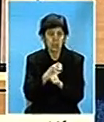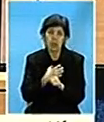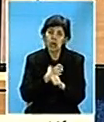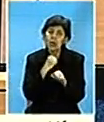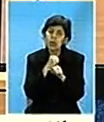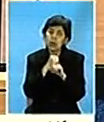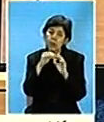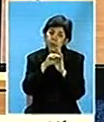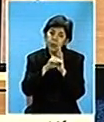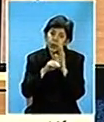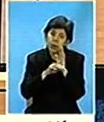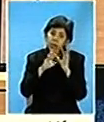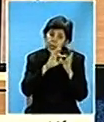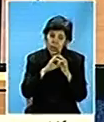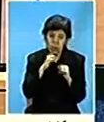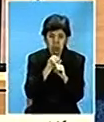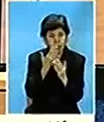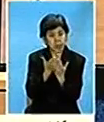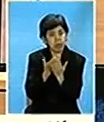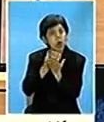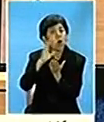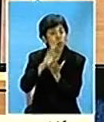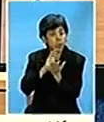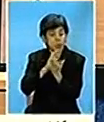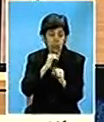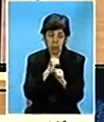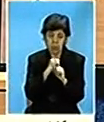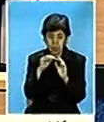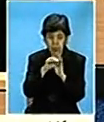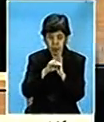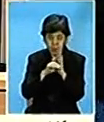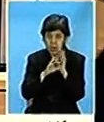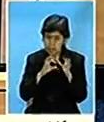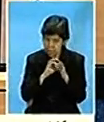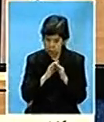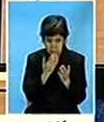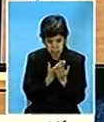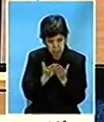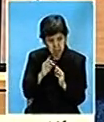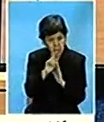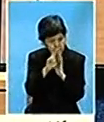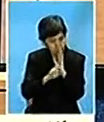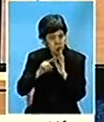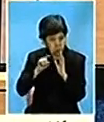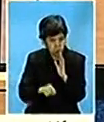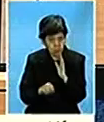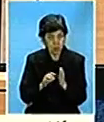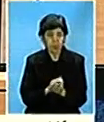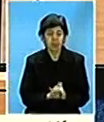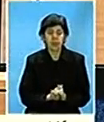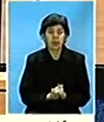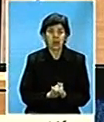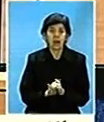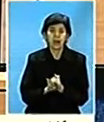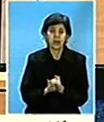ป็นกรอบในการพิจารณาจัดทำงบประมาณของประเทศและเป็นกรอบในการรักษาวินัยการเงินการคลังต่อไปท่านประธานที่